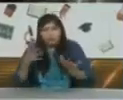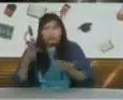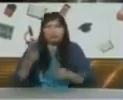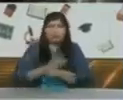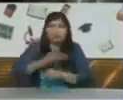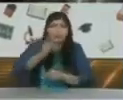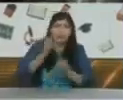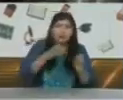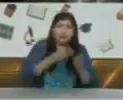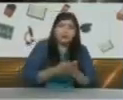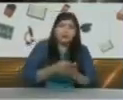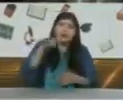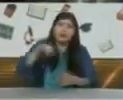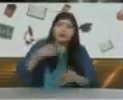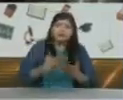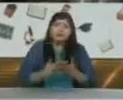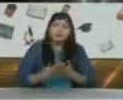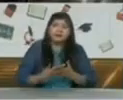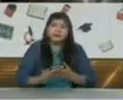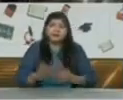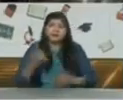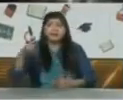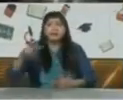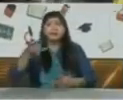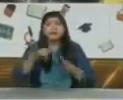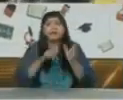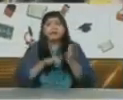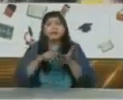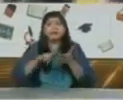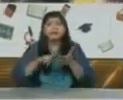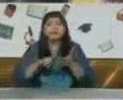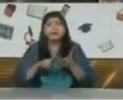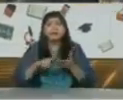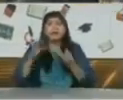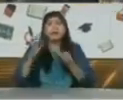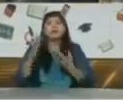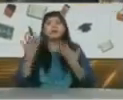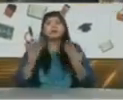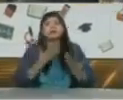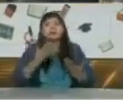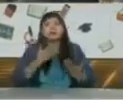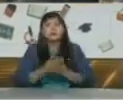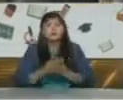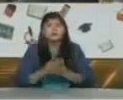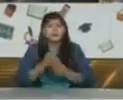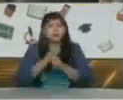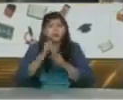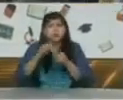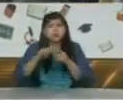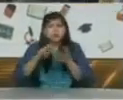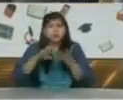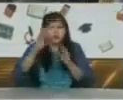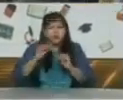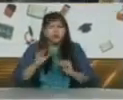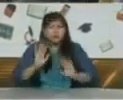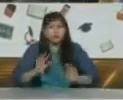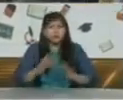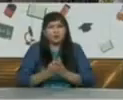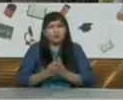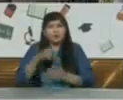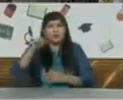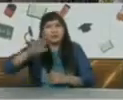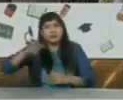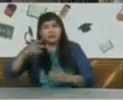पढ़ा पाए, लेकिन लता जी की महारत ज्योग्राफी में शायद न भी हो,